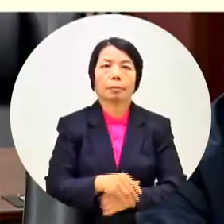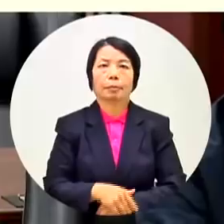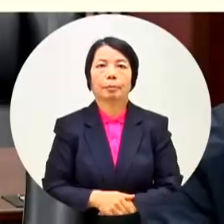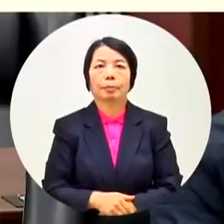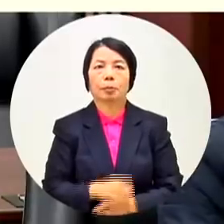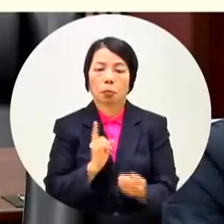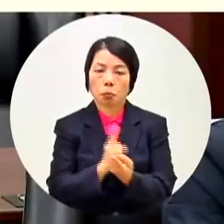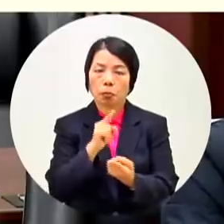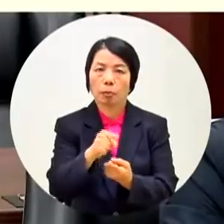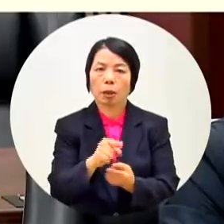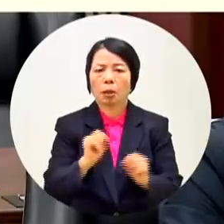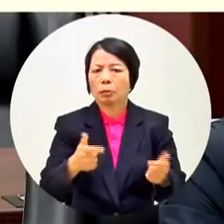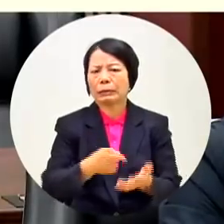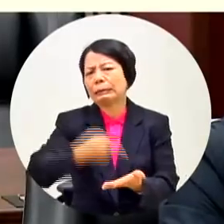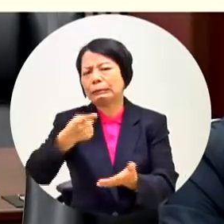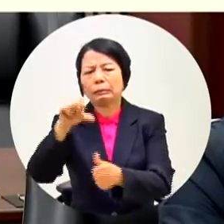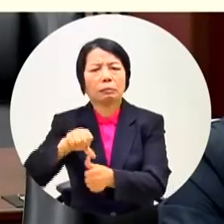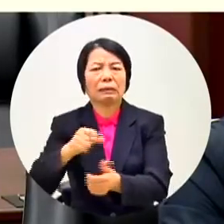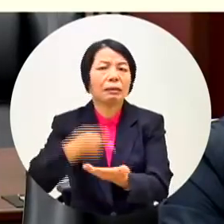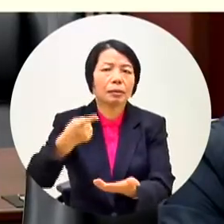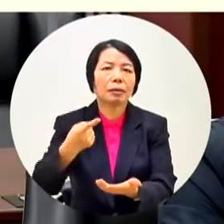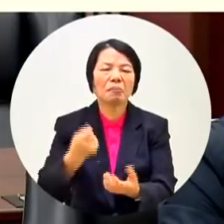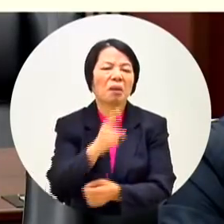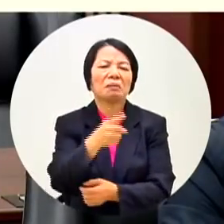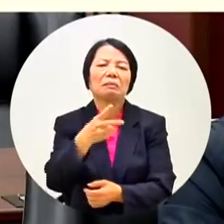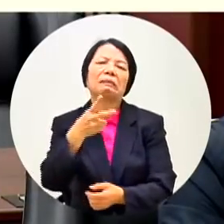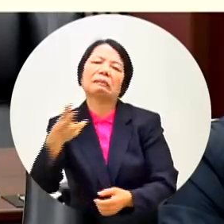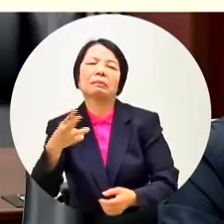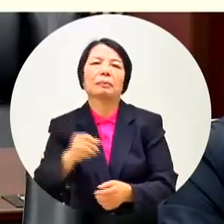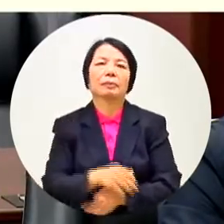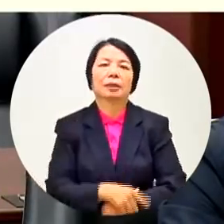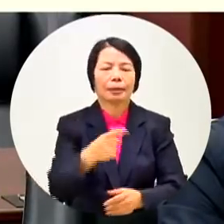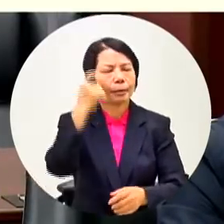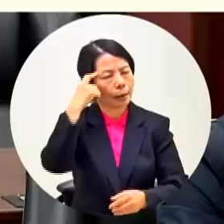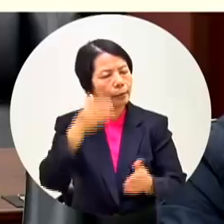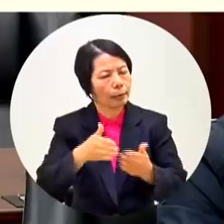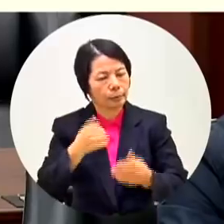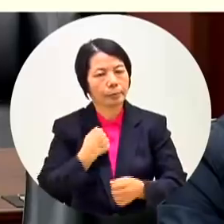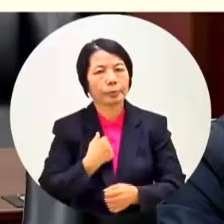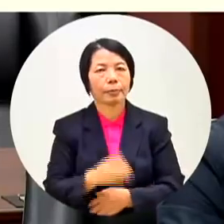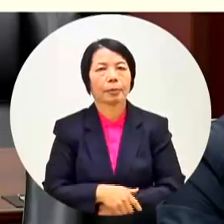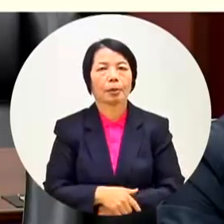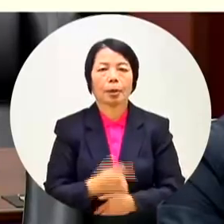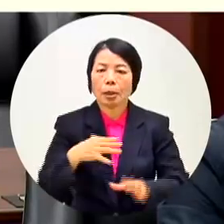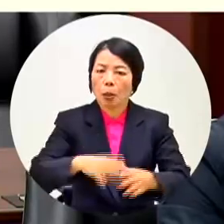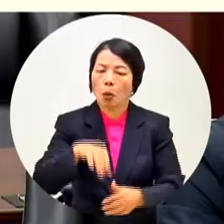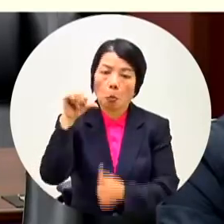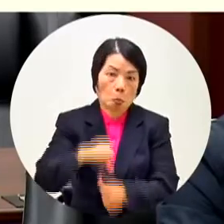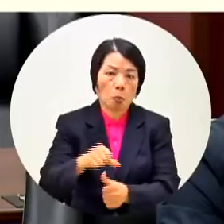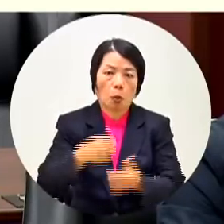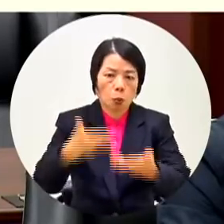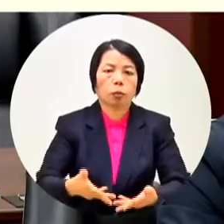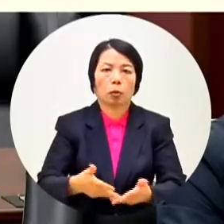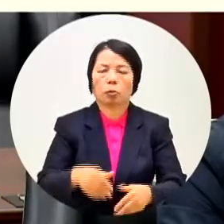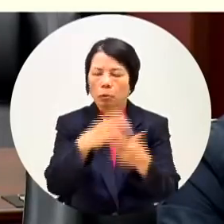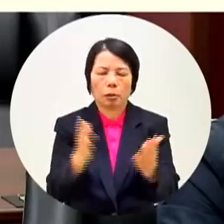嘛，要罚到什么时候？他们想要知道，不然你干脆罚重一点，一次就了结，不然